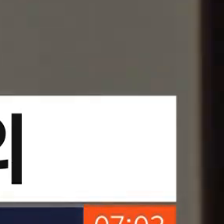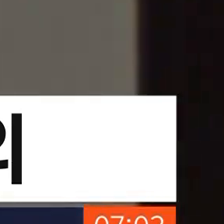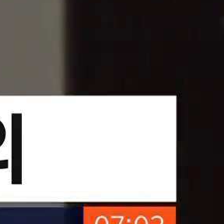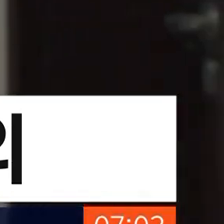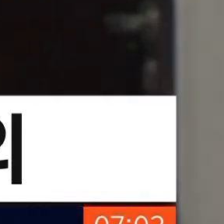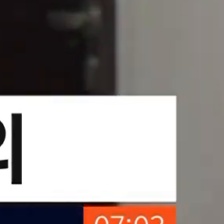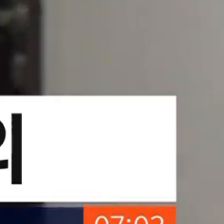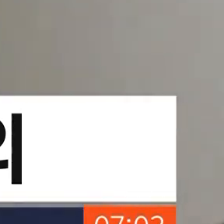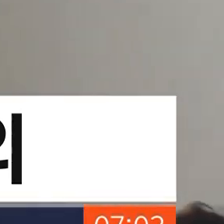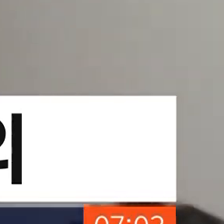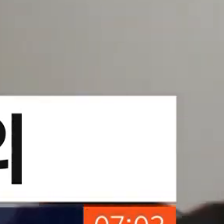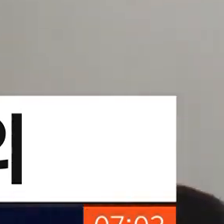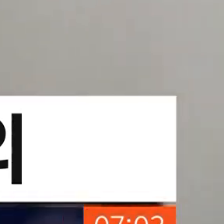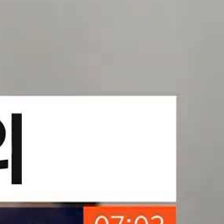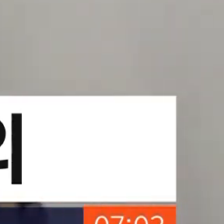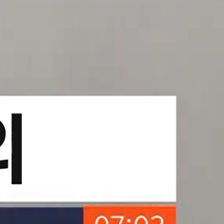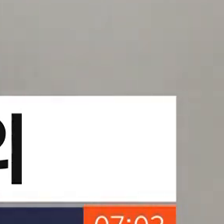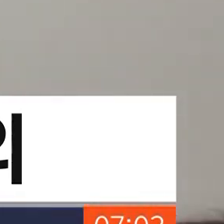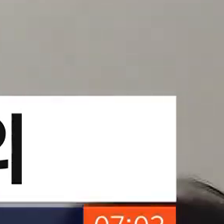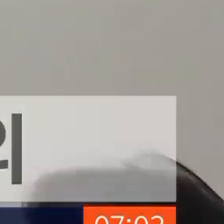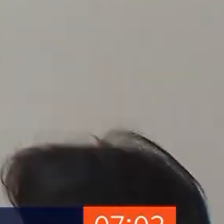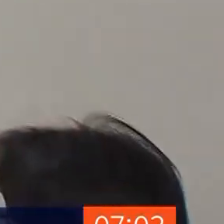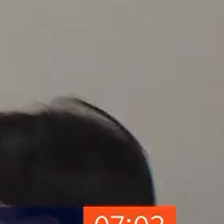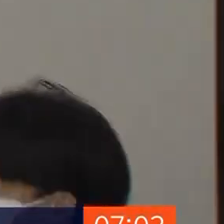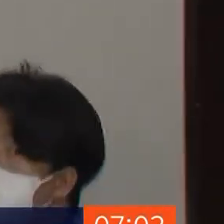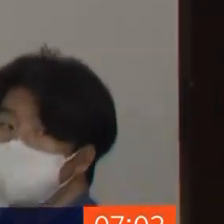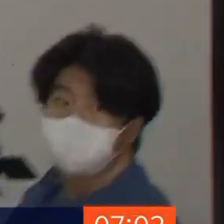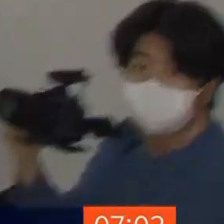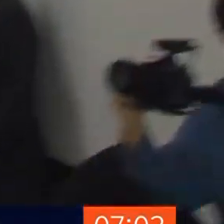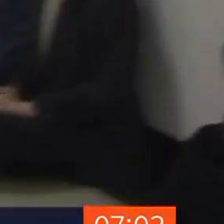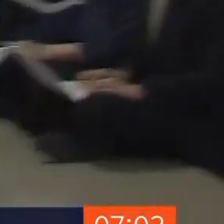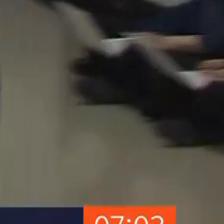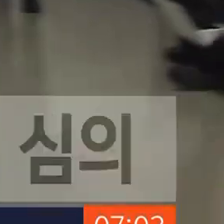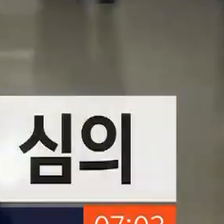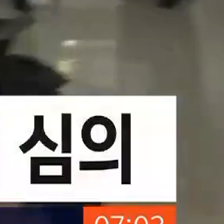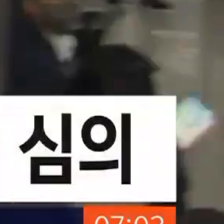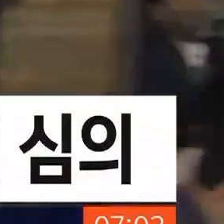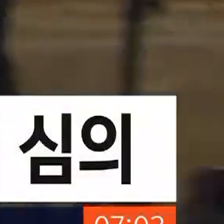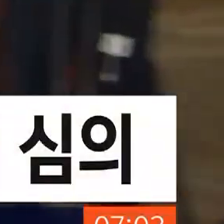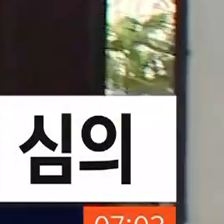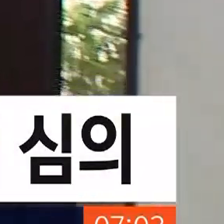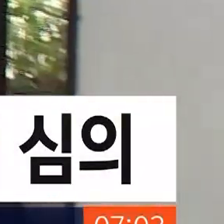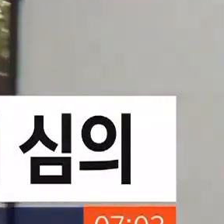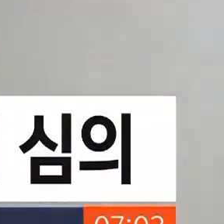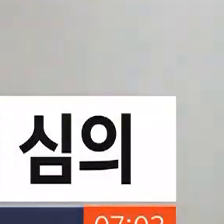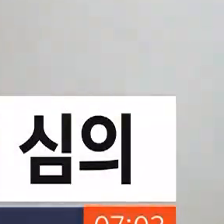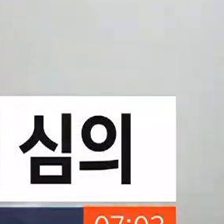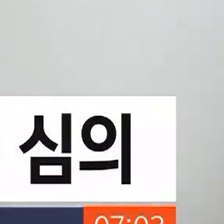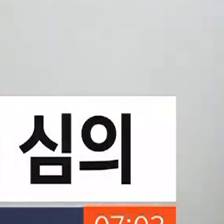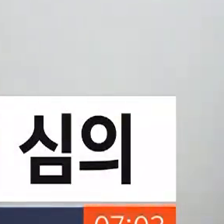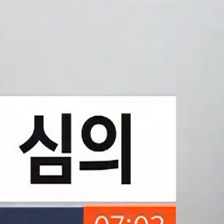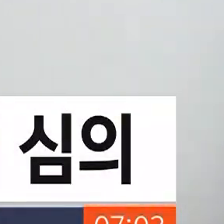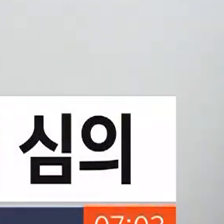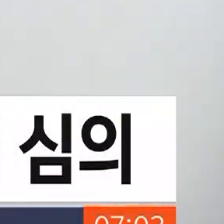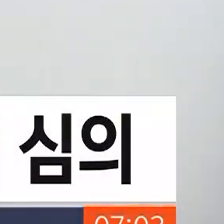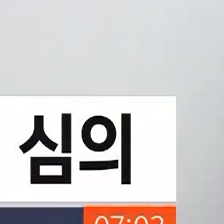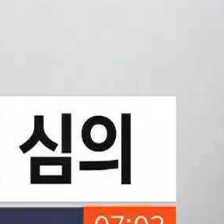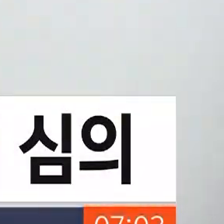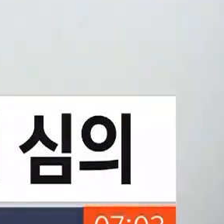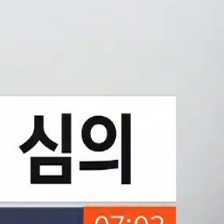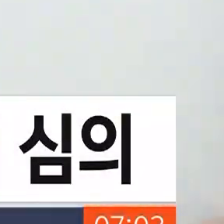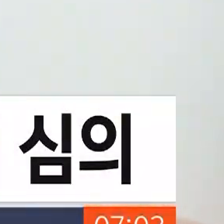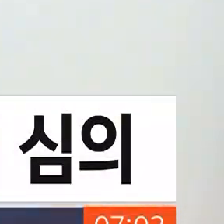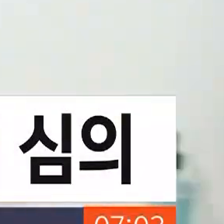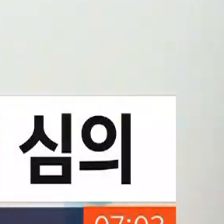심의를 자정에 가까운 11시 반까지 이어갔습니다. 2시간 동안 이어진 회의에는 민주당뿐만 아니라 국민의힘